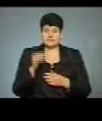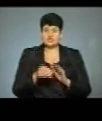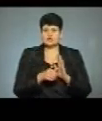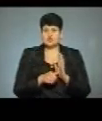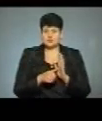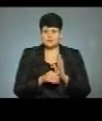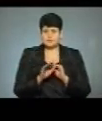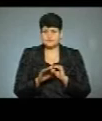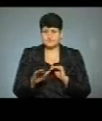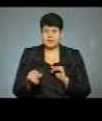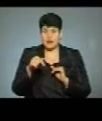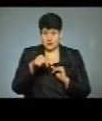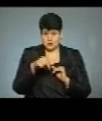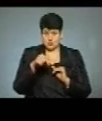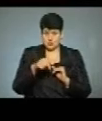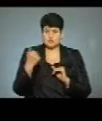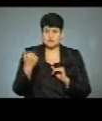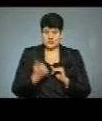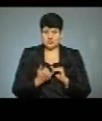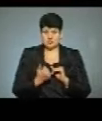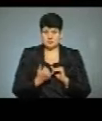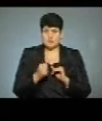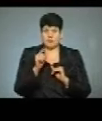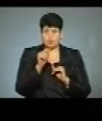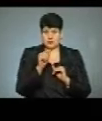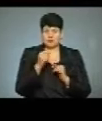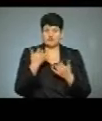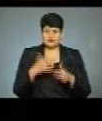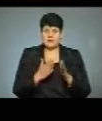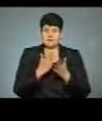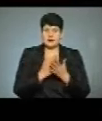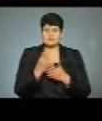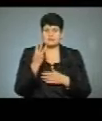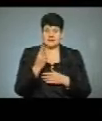2600 учнів, а цього тижня – з понеділка ми вже маємо